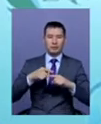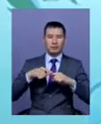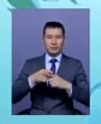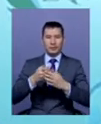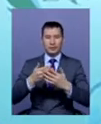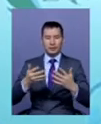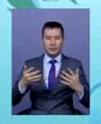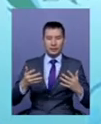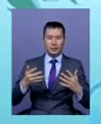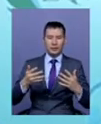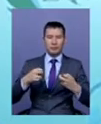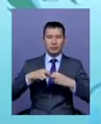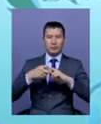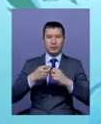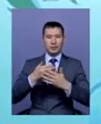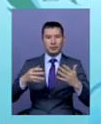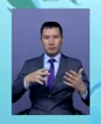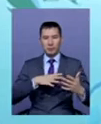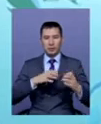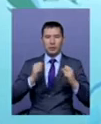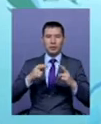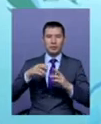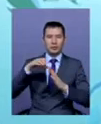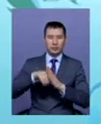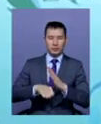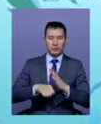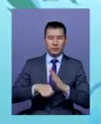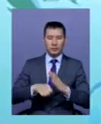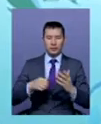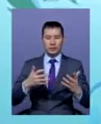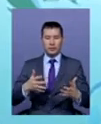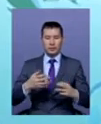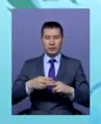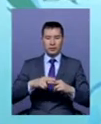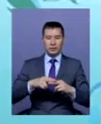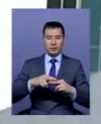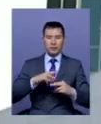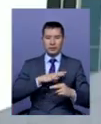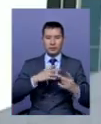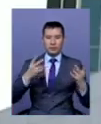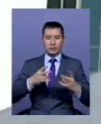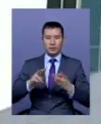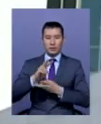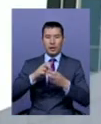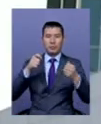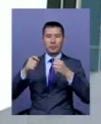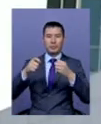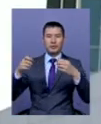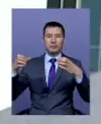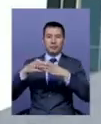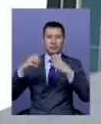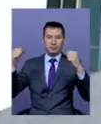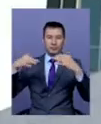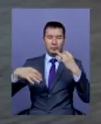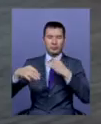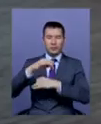болды, әлемдік деңгейде жаңа нормалар пайда болып жатыр, сондықтан осылардың бәрін ескеру қажет болды. Ал парламент мәжілісінің депутаты,